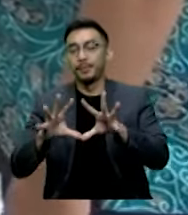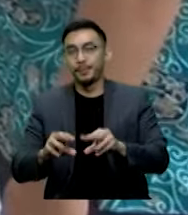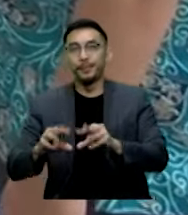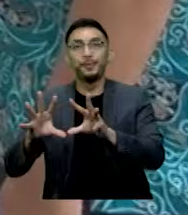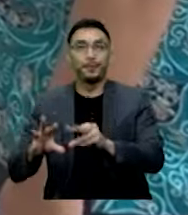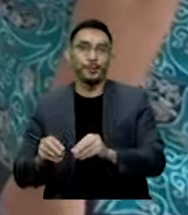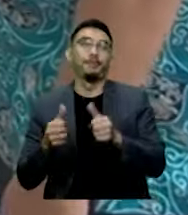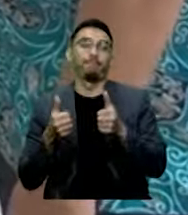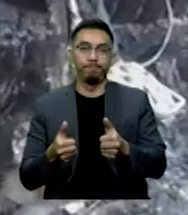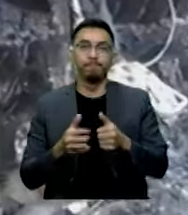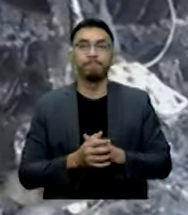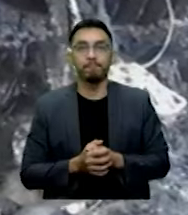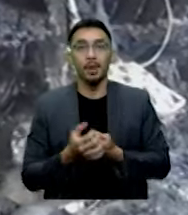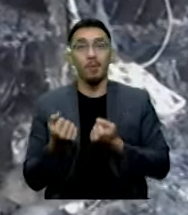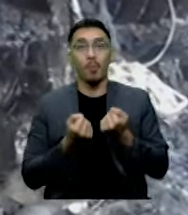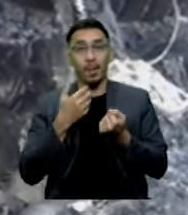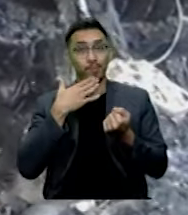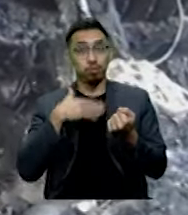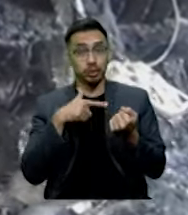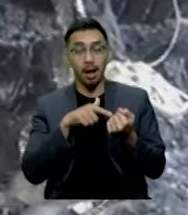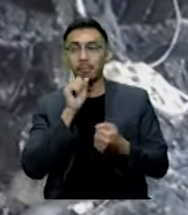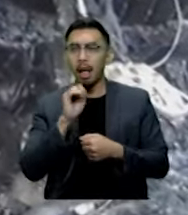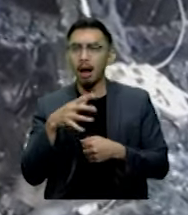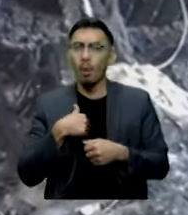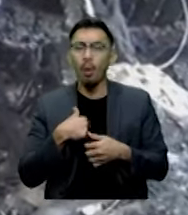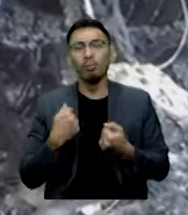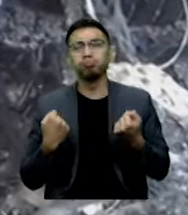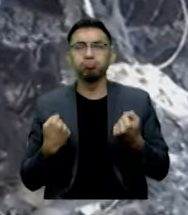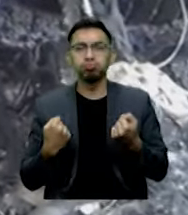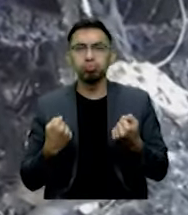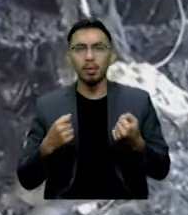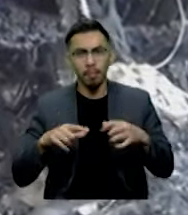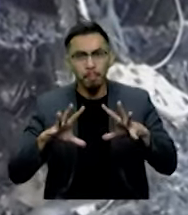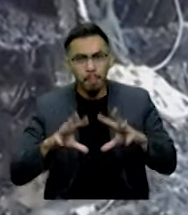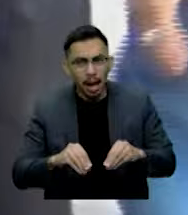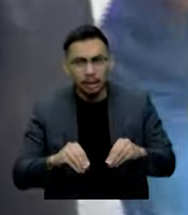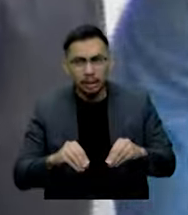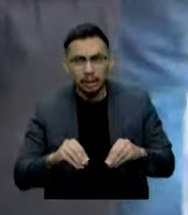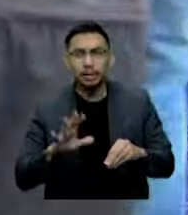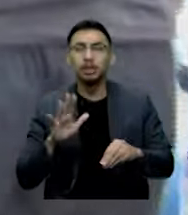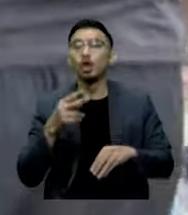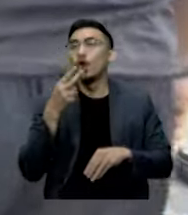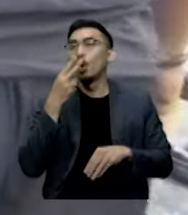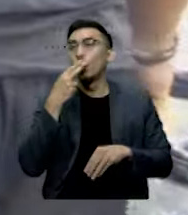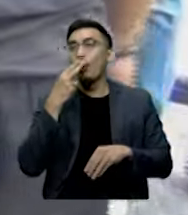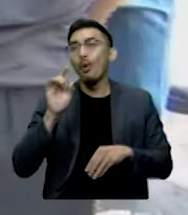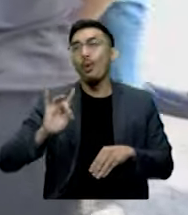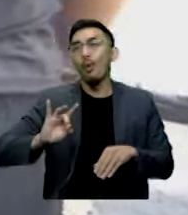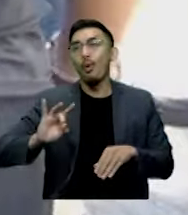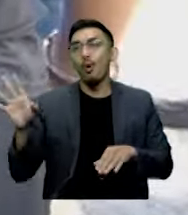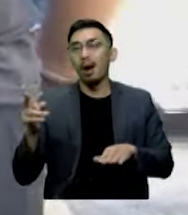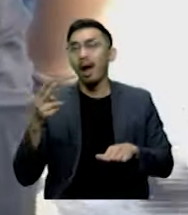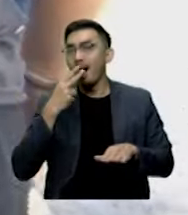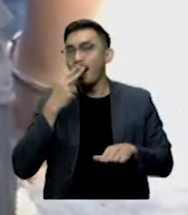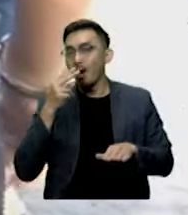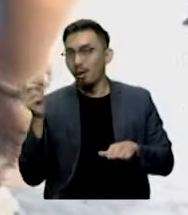pemilik mobil, kebakaran terjadi saat mesin mobil mati. Kebakaran diduga akibat percikan puntung rokok yang dibuang sembarangan. Api pertama kali muncul